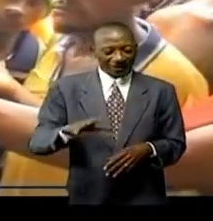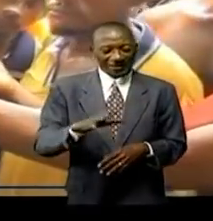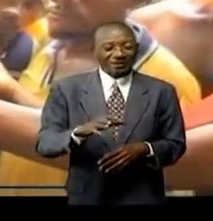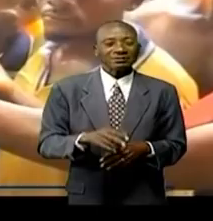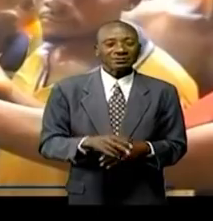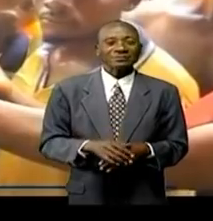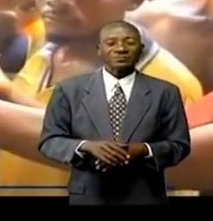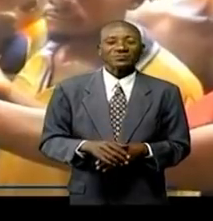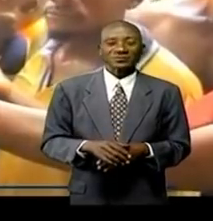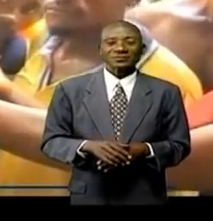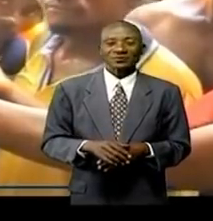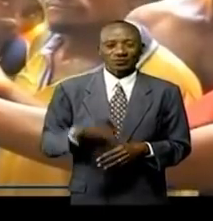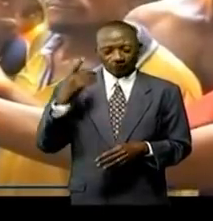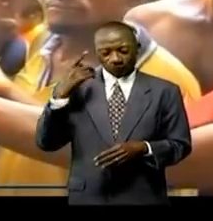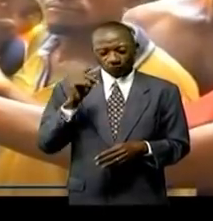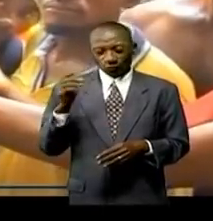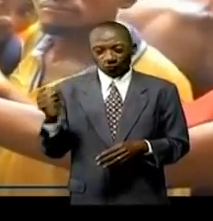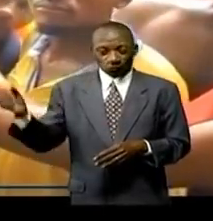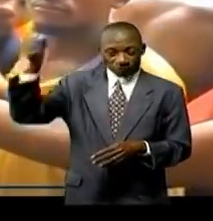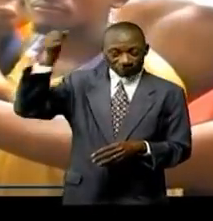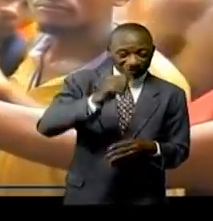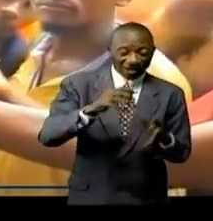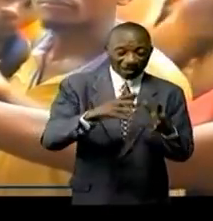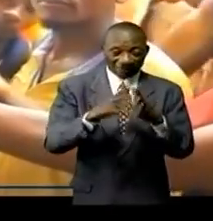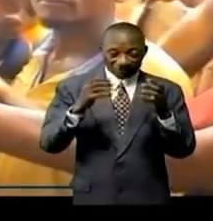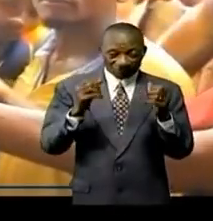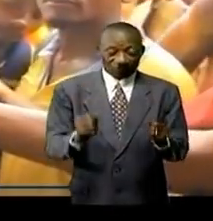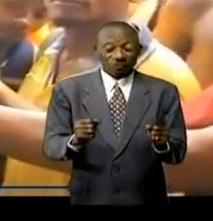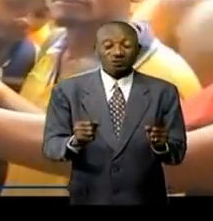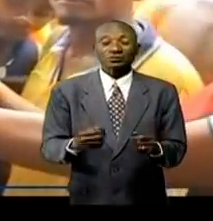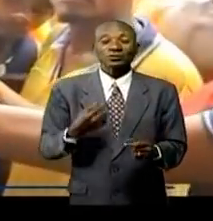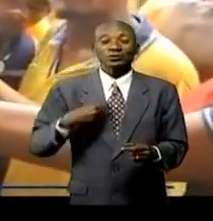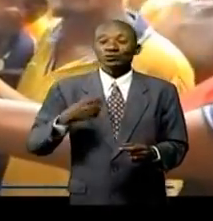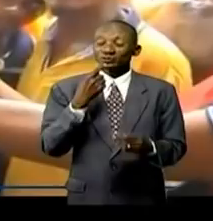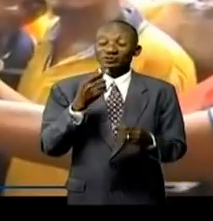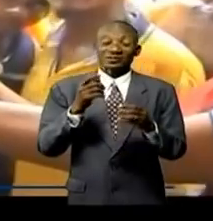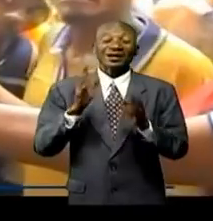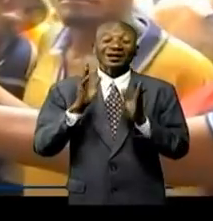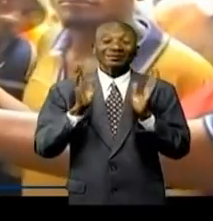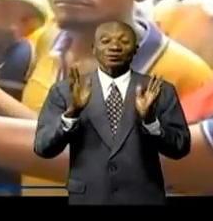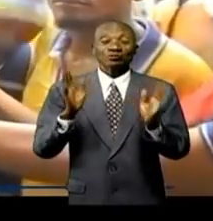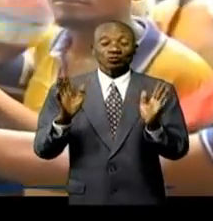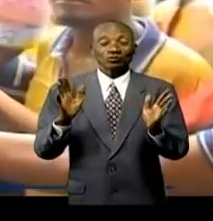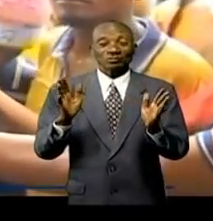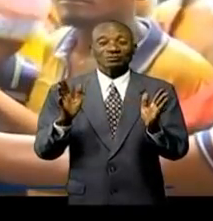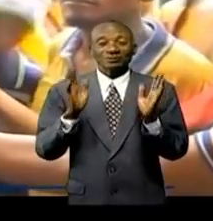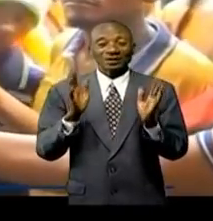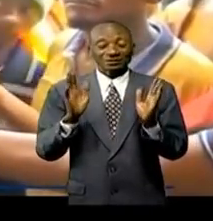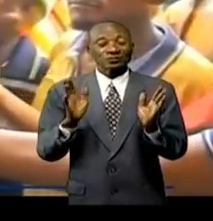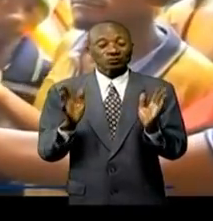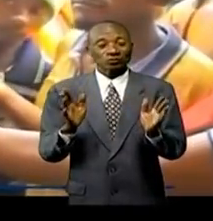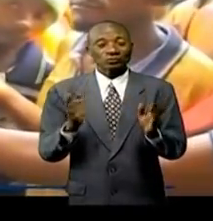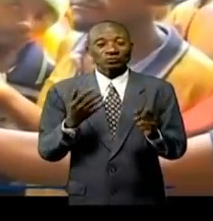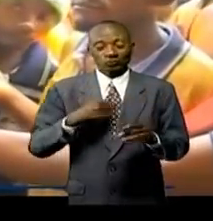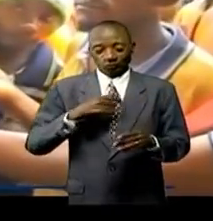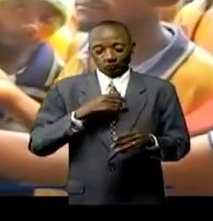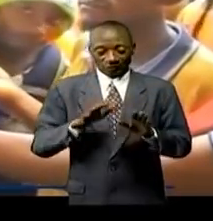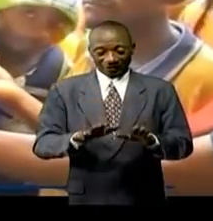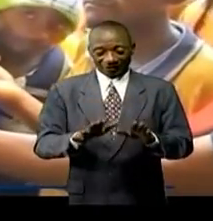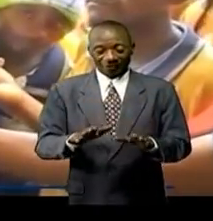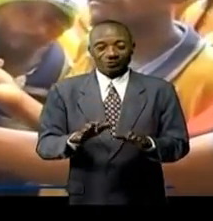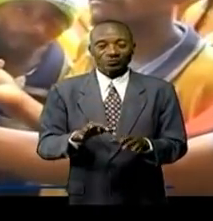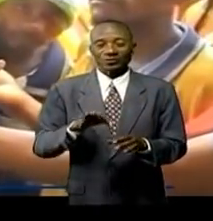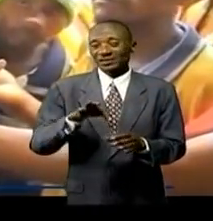politique, car la population ne soutient et ne soutiendra jamais toute manœuvre tendant à confisquer